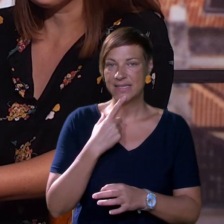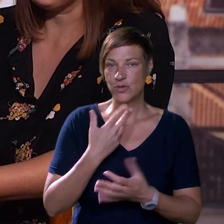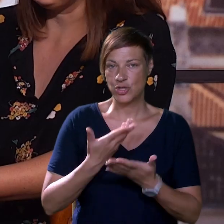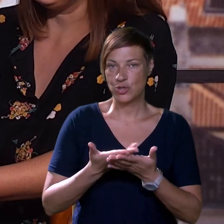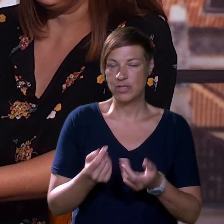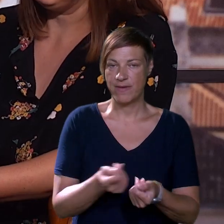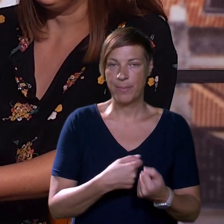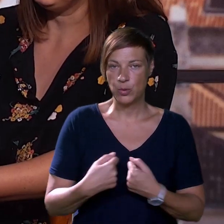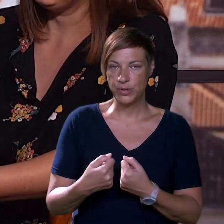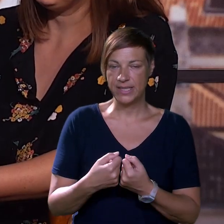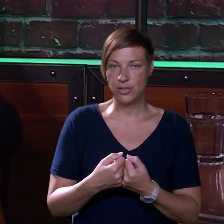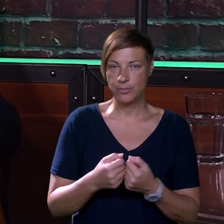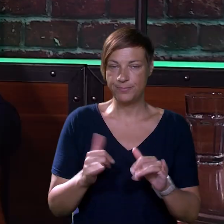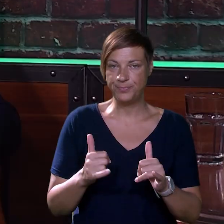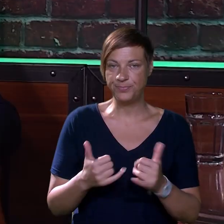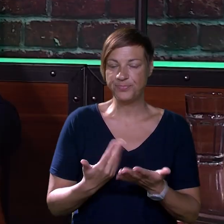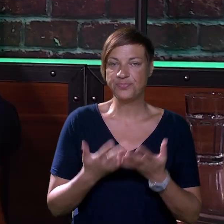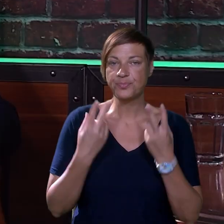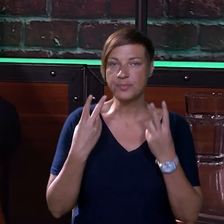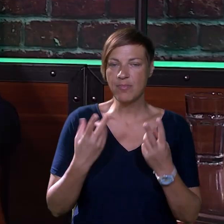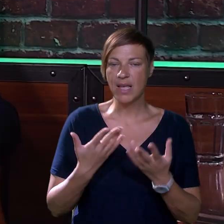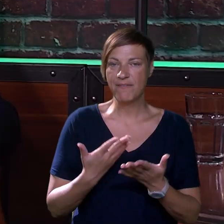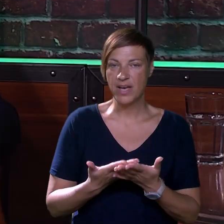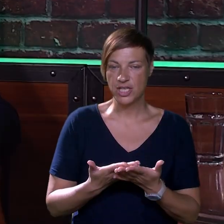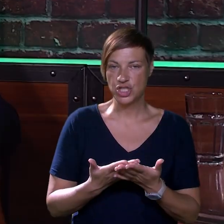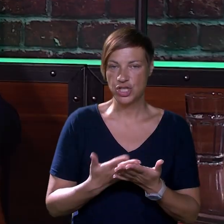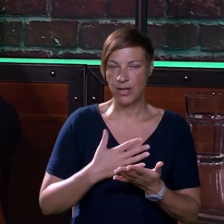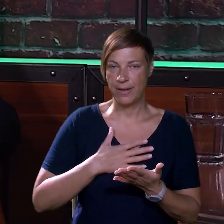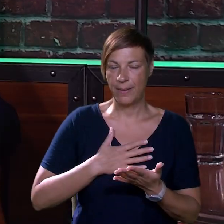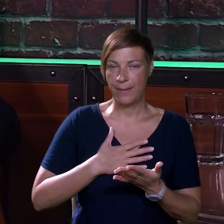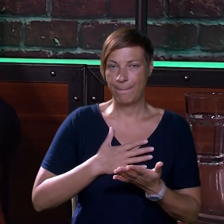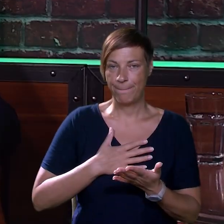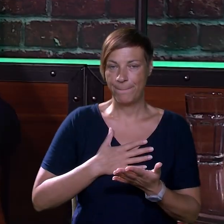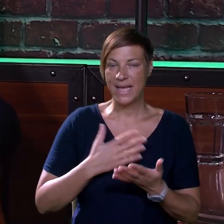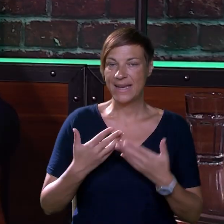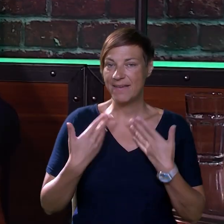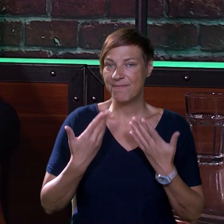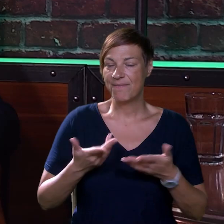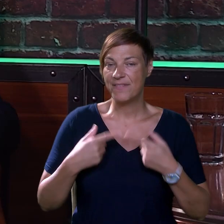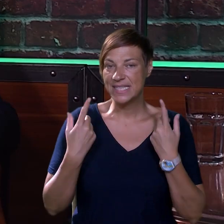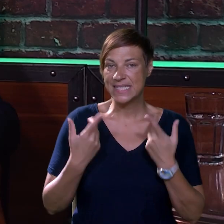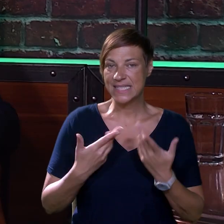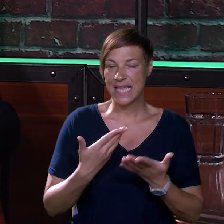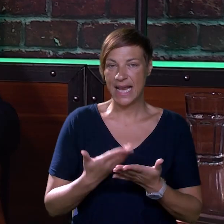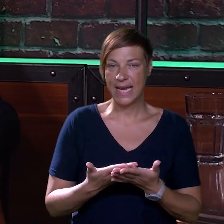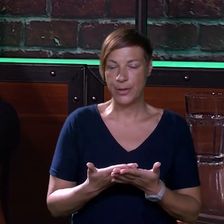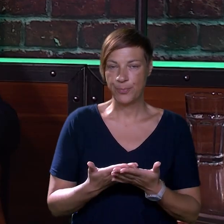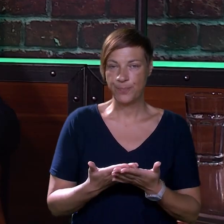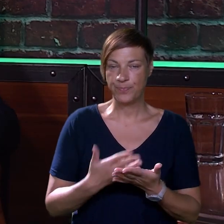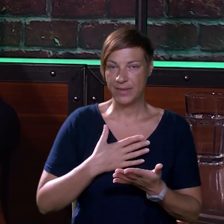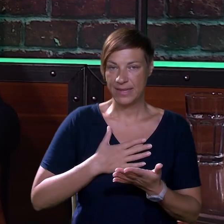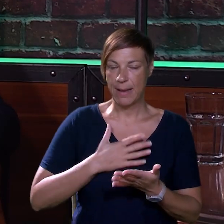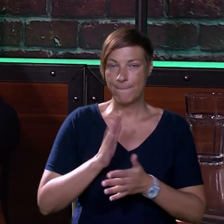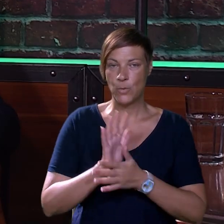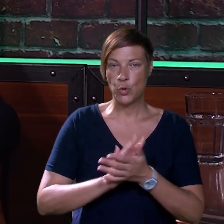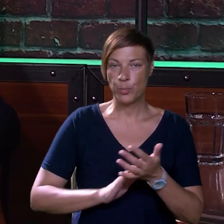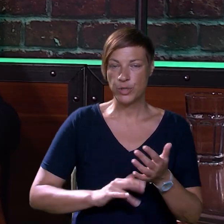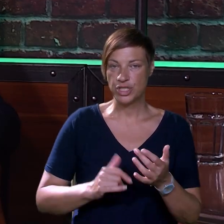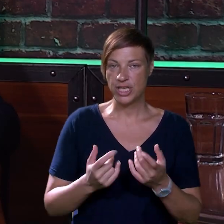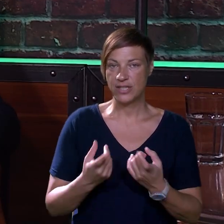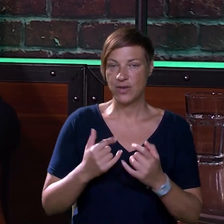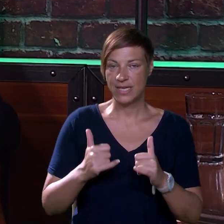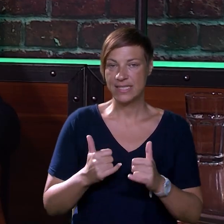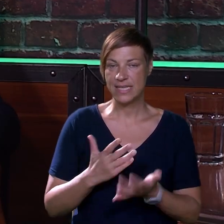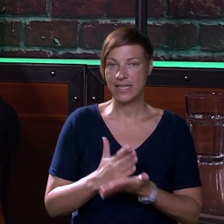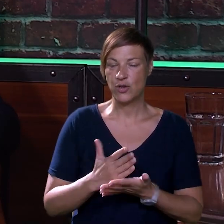koji su s vama u timu. Tako je, to je jako važno. Što mene veseli, to je da i na mom početku, ali